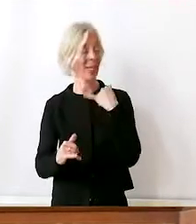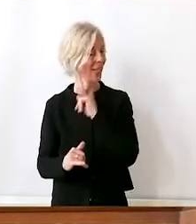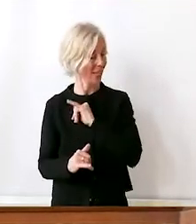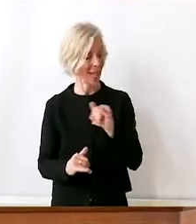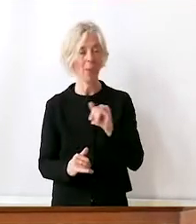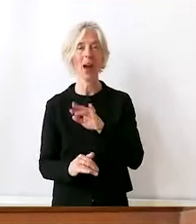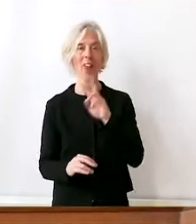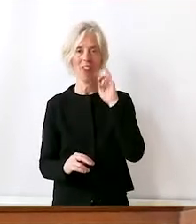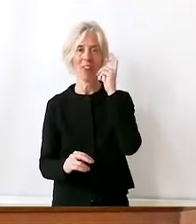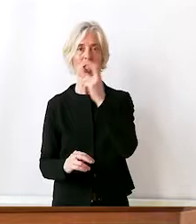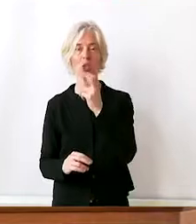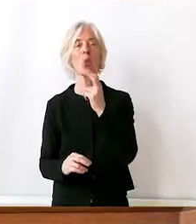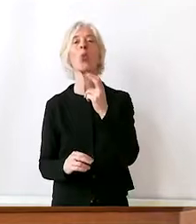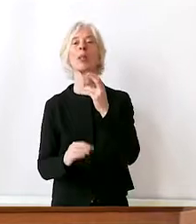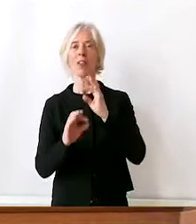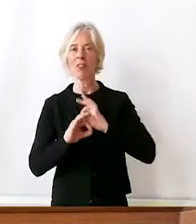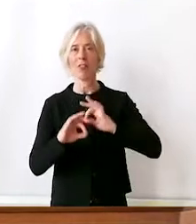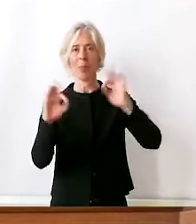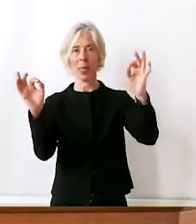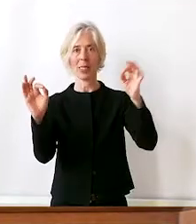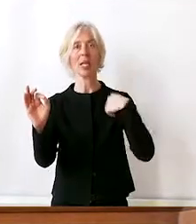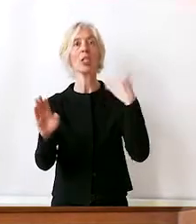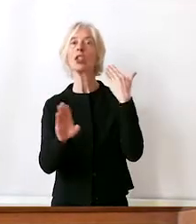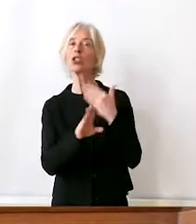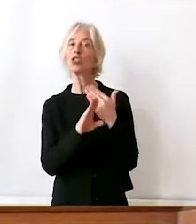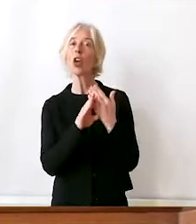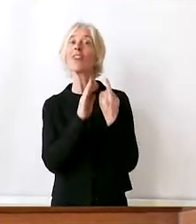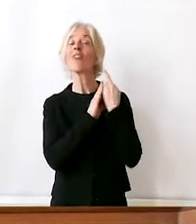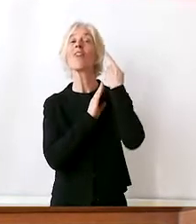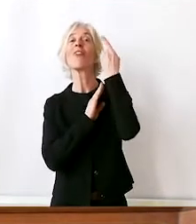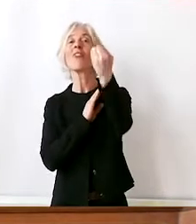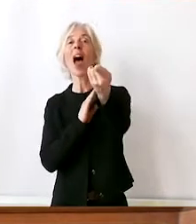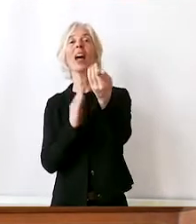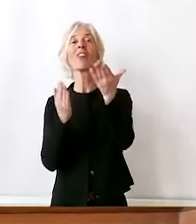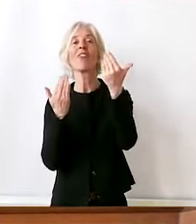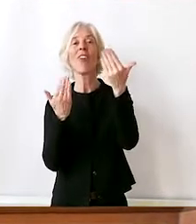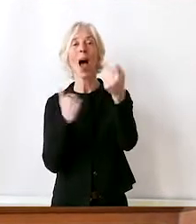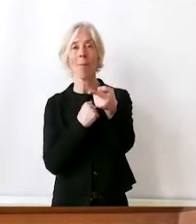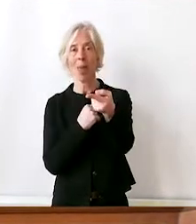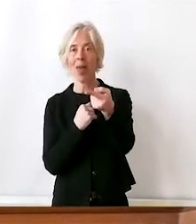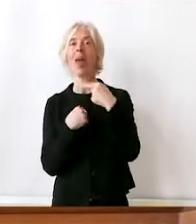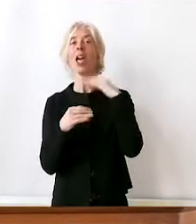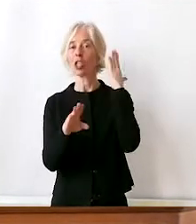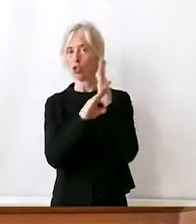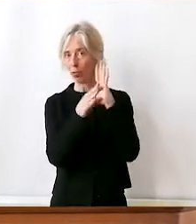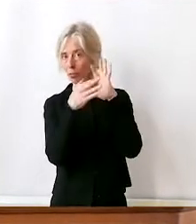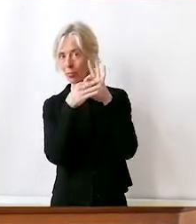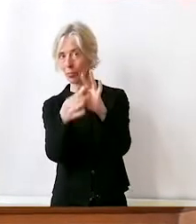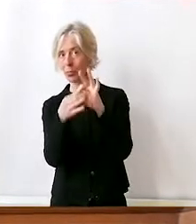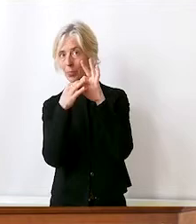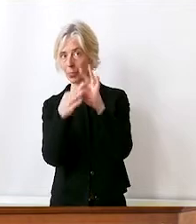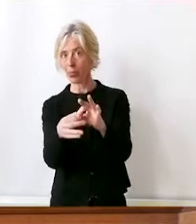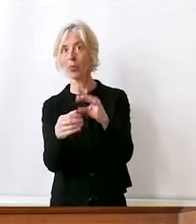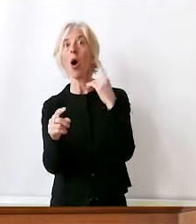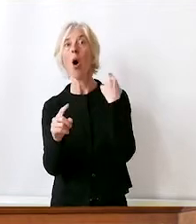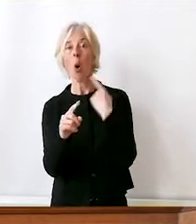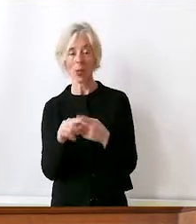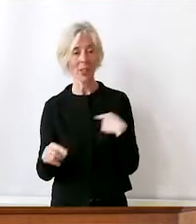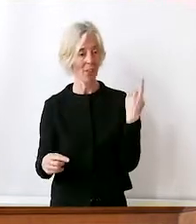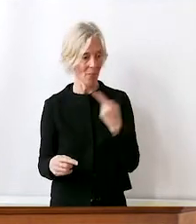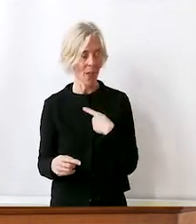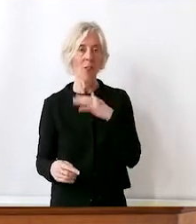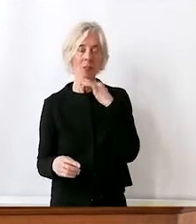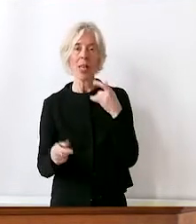haben in Fernwärme investiert und wir sehen, das hilft dann auch bei der Statistik, hilft. Das ist sogar ein Business Case, da rein zu